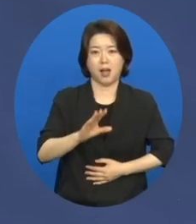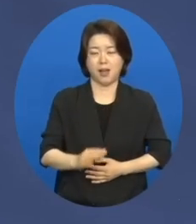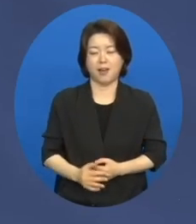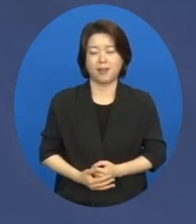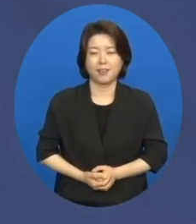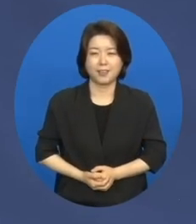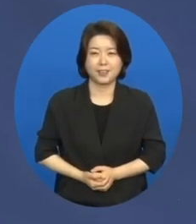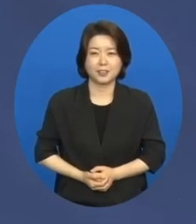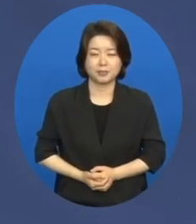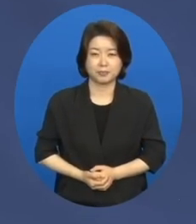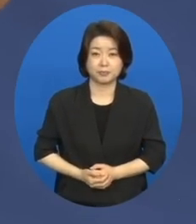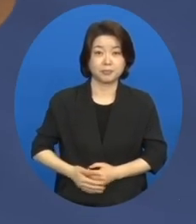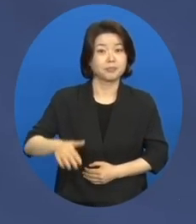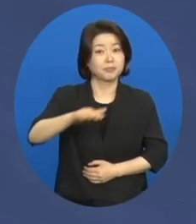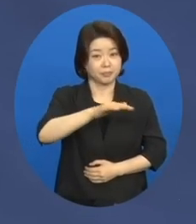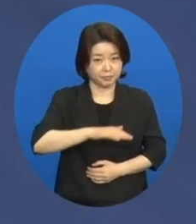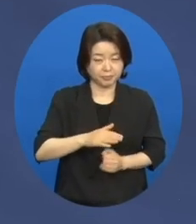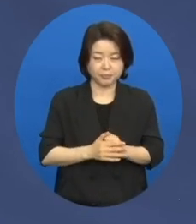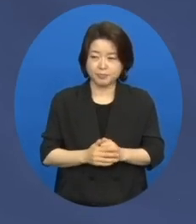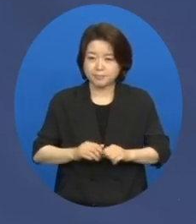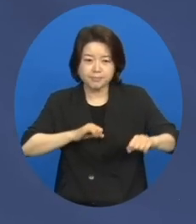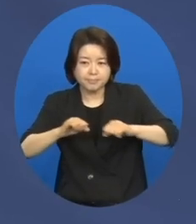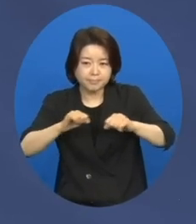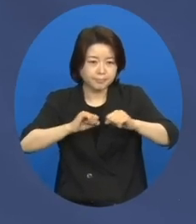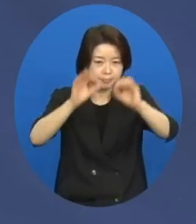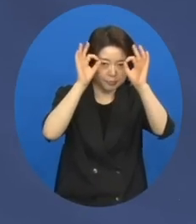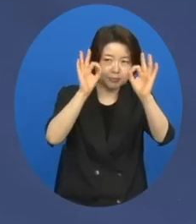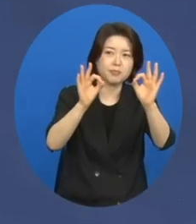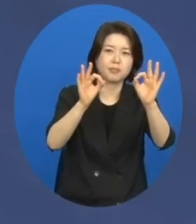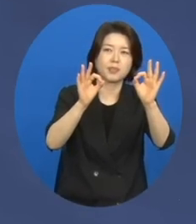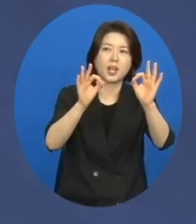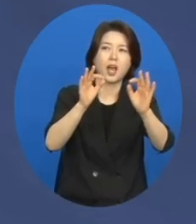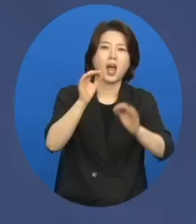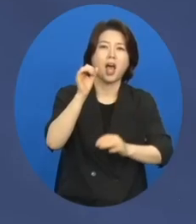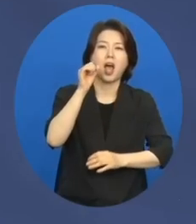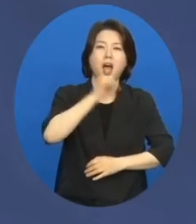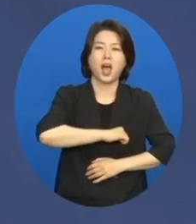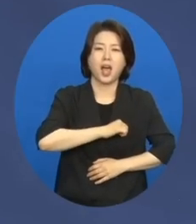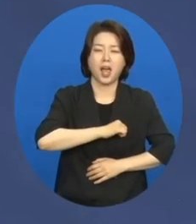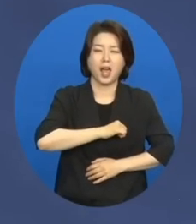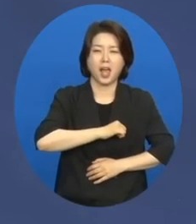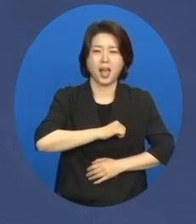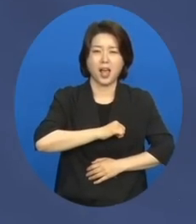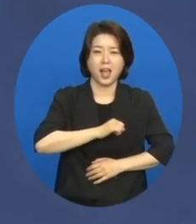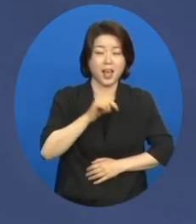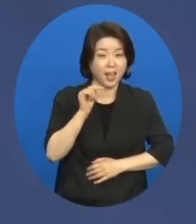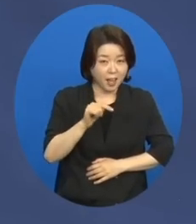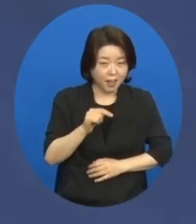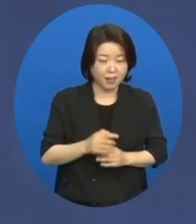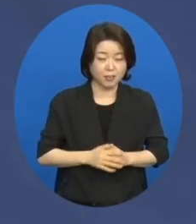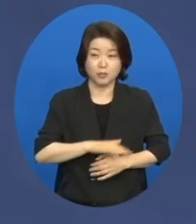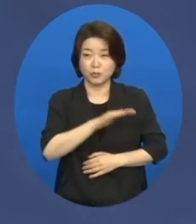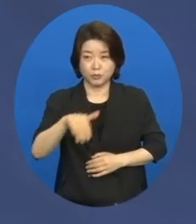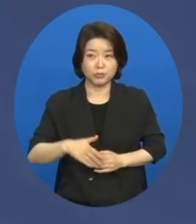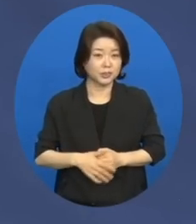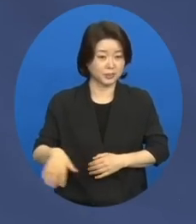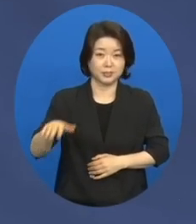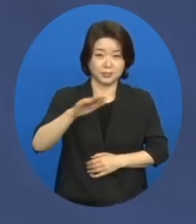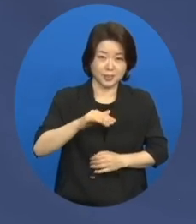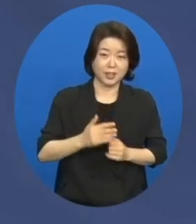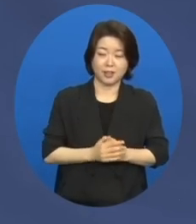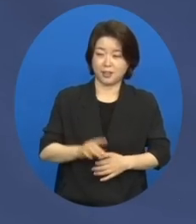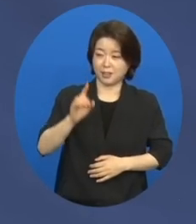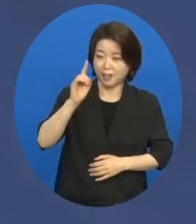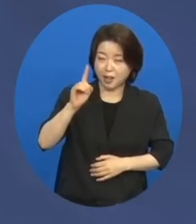근데 저희가 쫓아다니면서 보니까 다른 뭐 무슨 그냥 저희는 그냥 다들